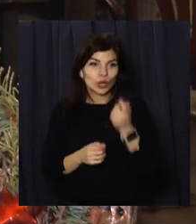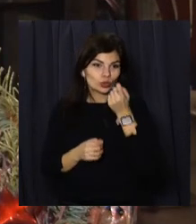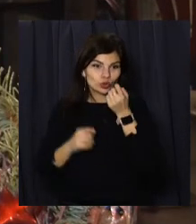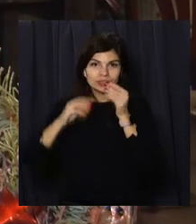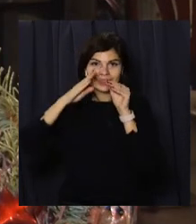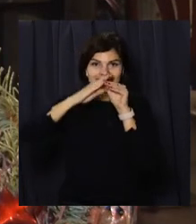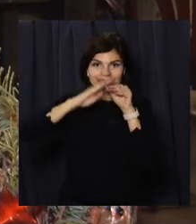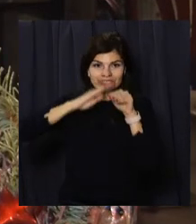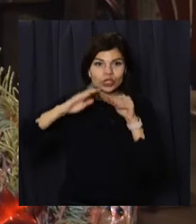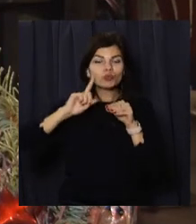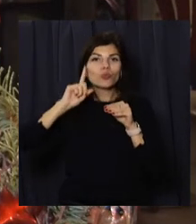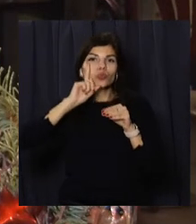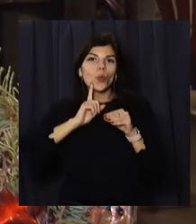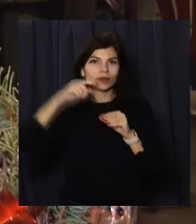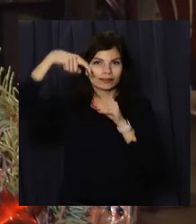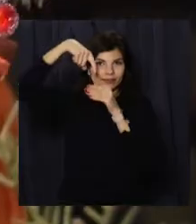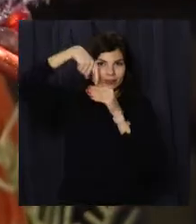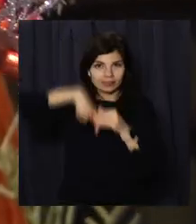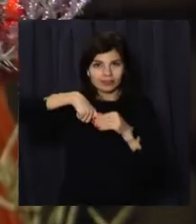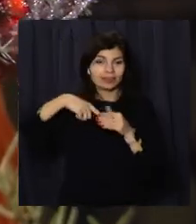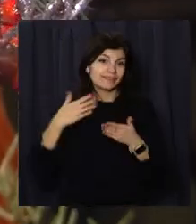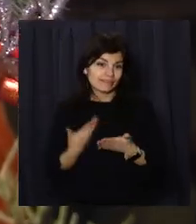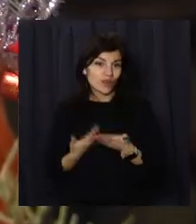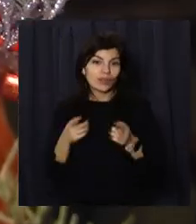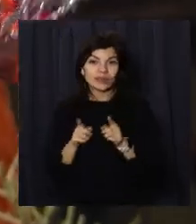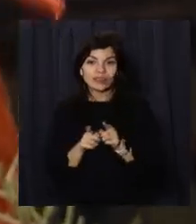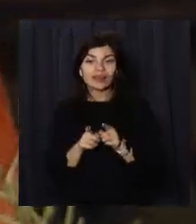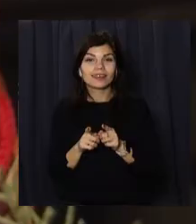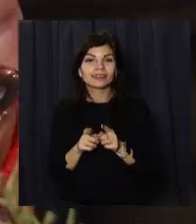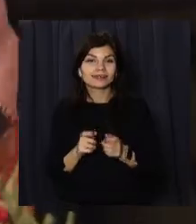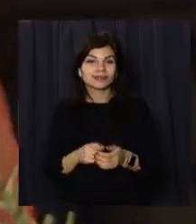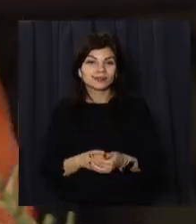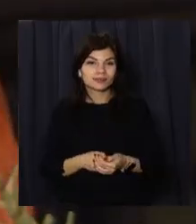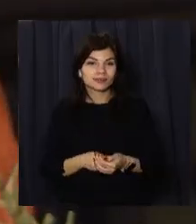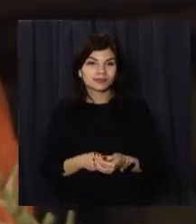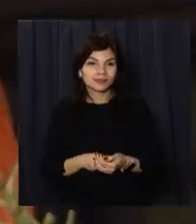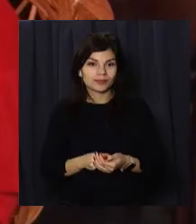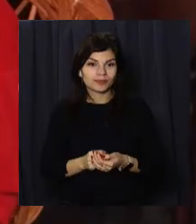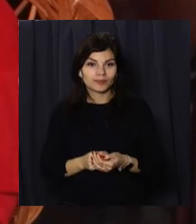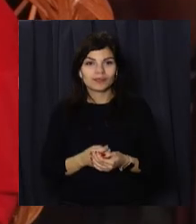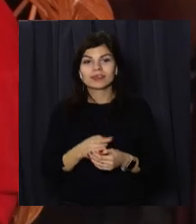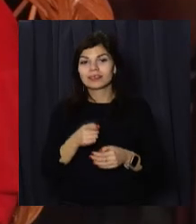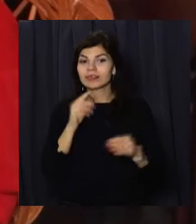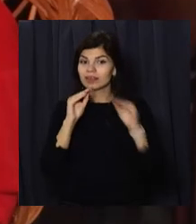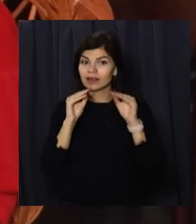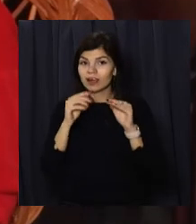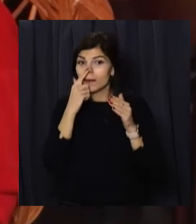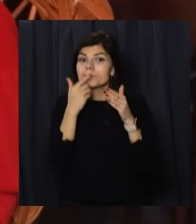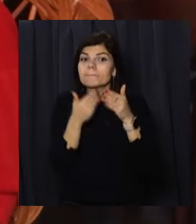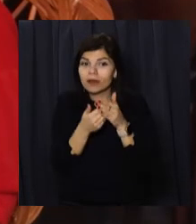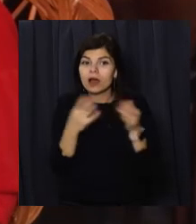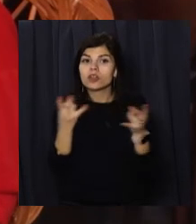легко вставляем в эту композицию. Та перед оздобленням гілки та шишки треба промити водою. Композиція має